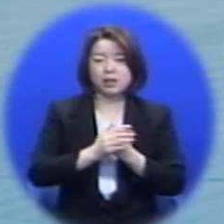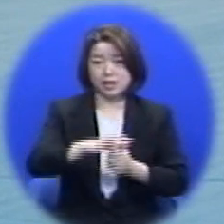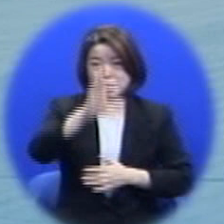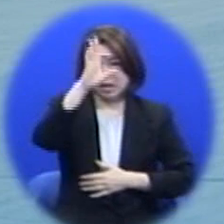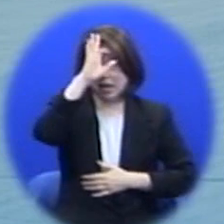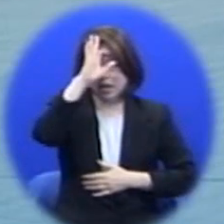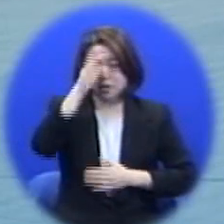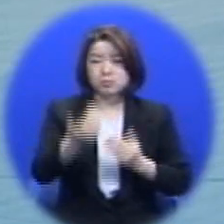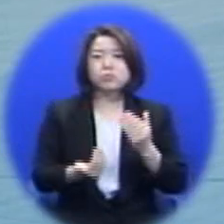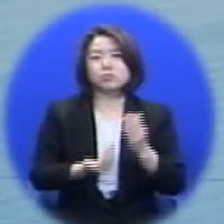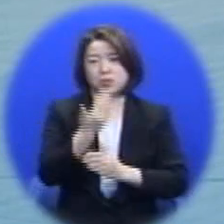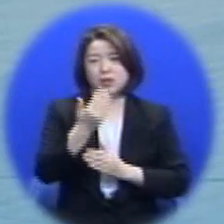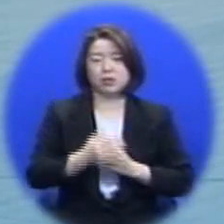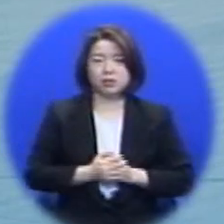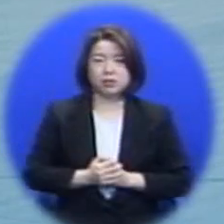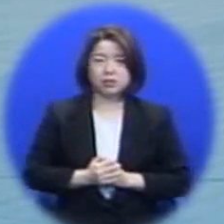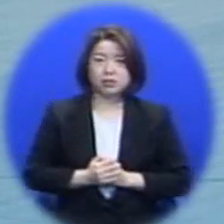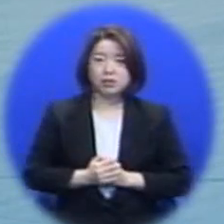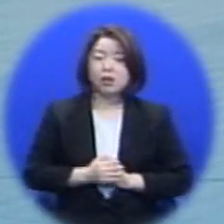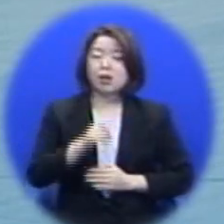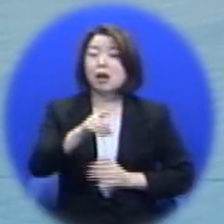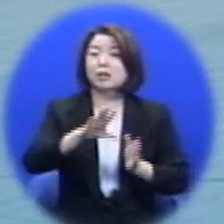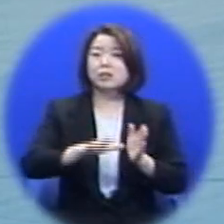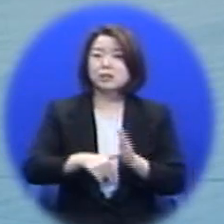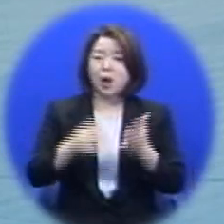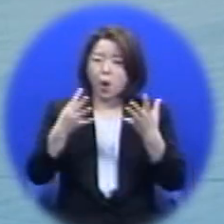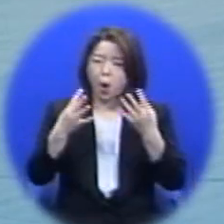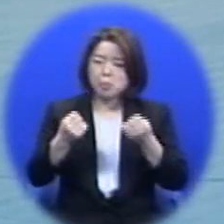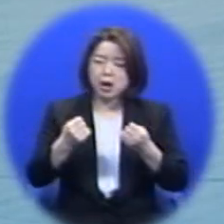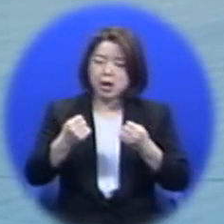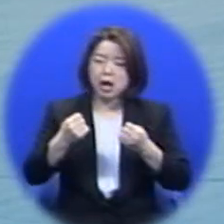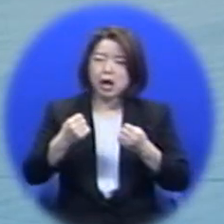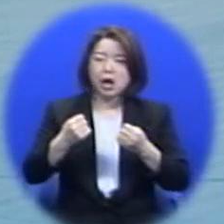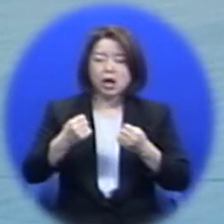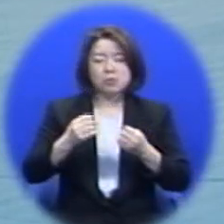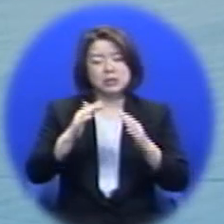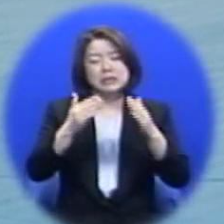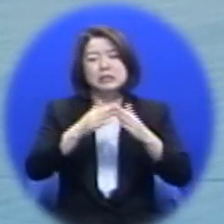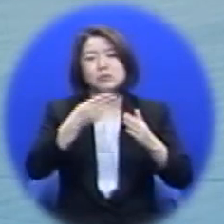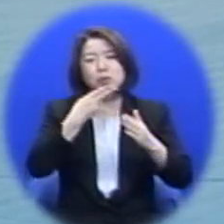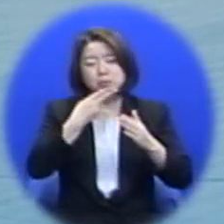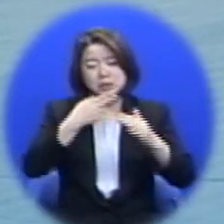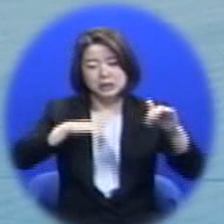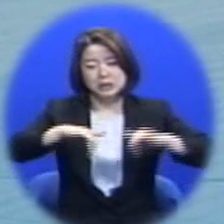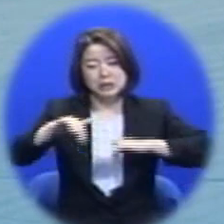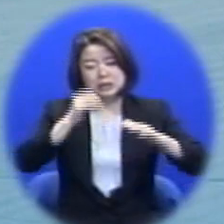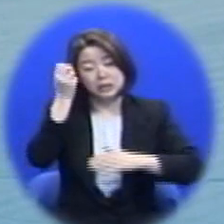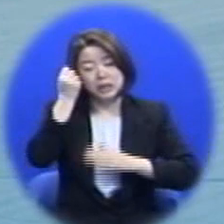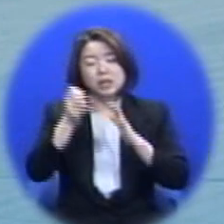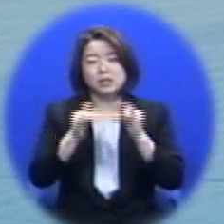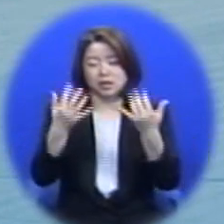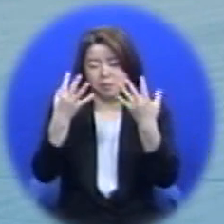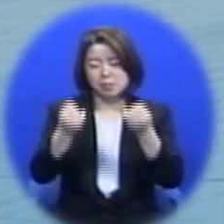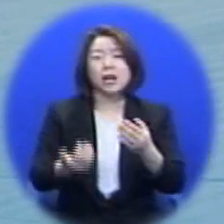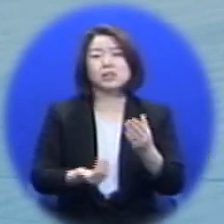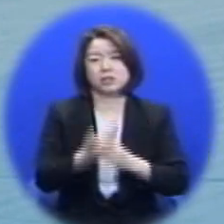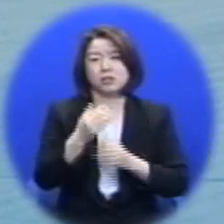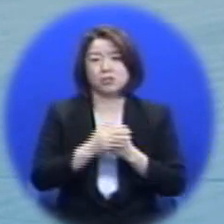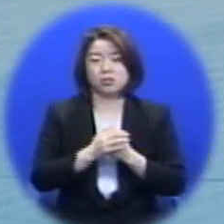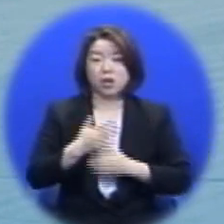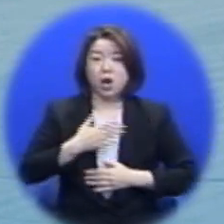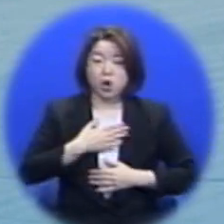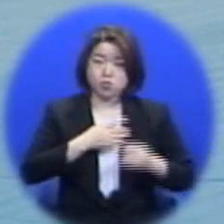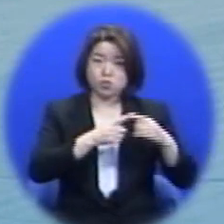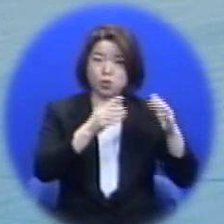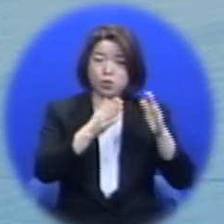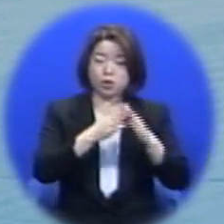벌어졌어요. 그때 얼마나 노숙인들이 많이 생겼는지 모릅니다. 저희 교회가 부산역 근처에 있었기 때문에